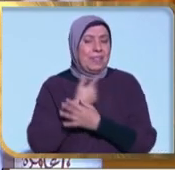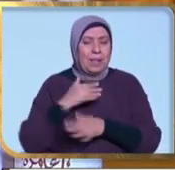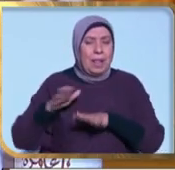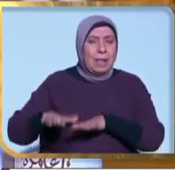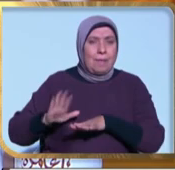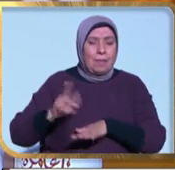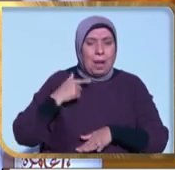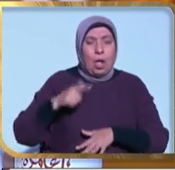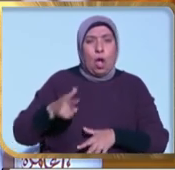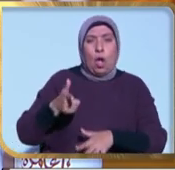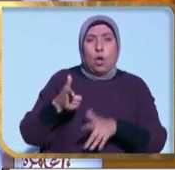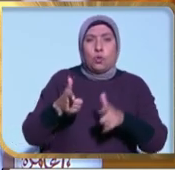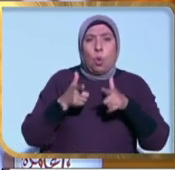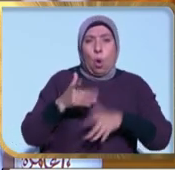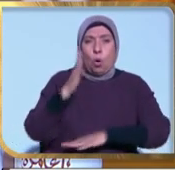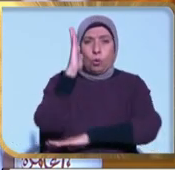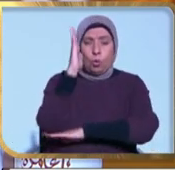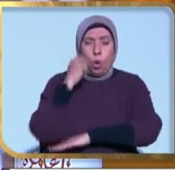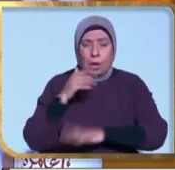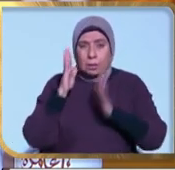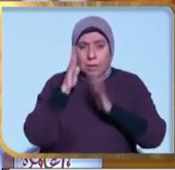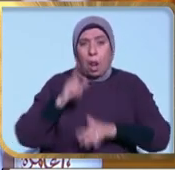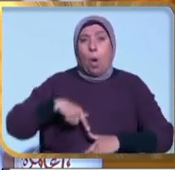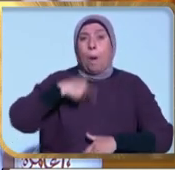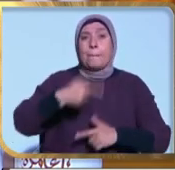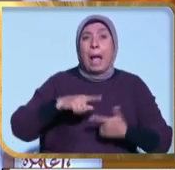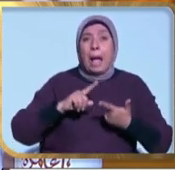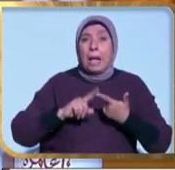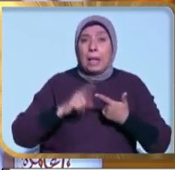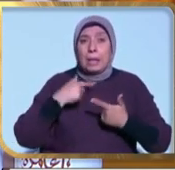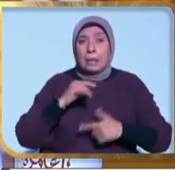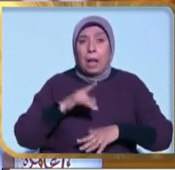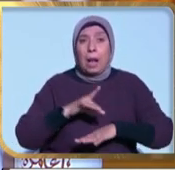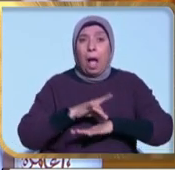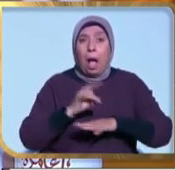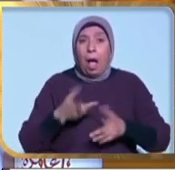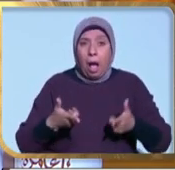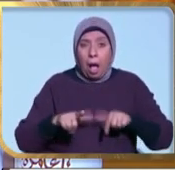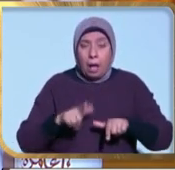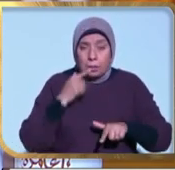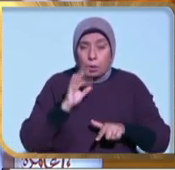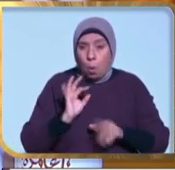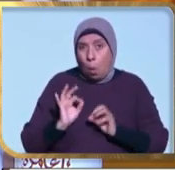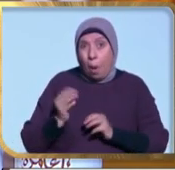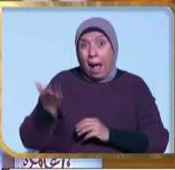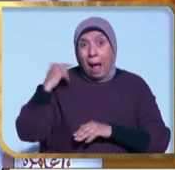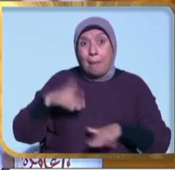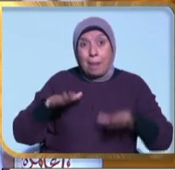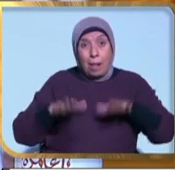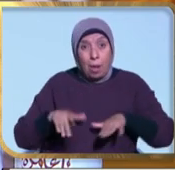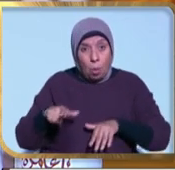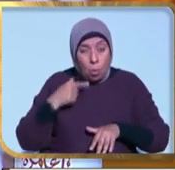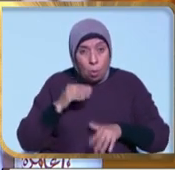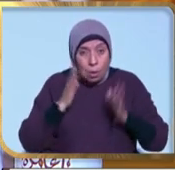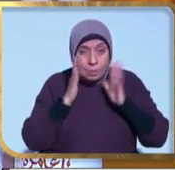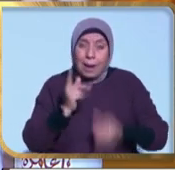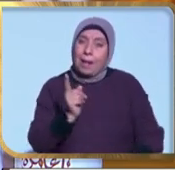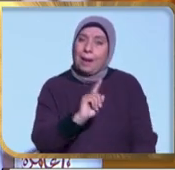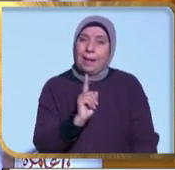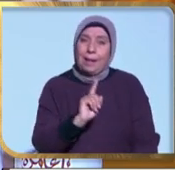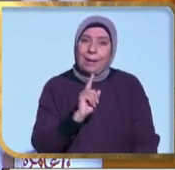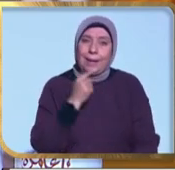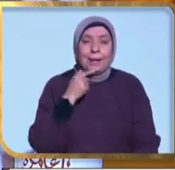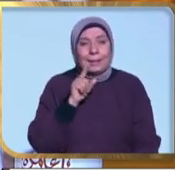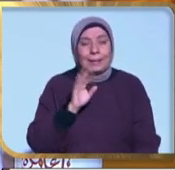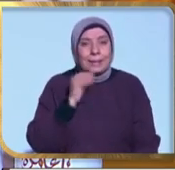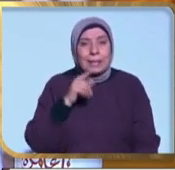الوالده كريمه تيممت لفرض الضهر اللي ما عندهاش حد يناولها ميه وهي قاعده لوحدها تقدرش تتحرك لوحدها بحط لها التراب جنبها